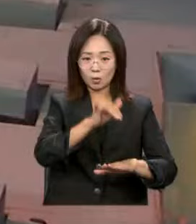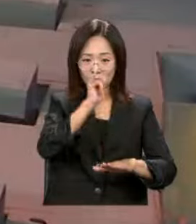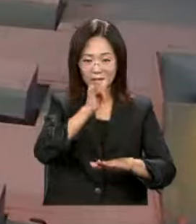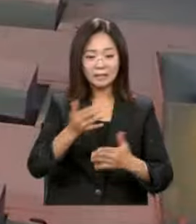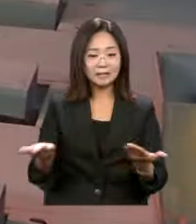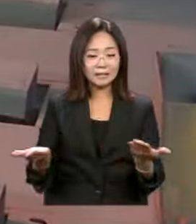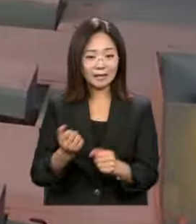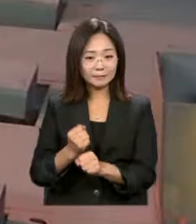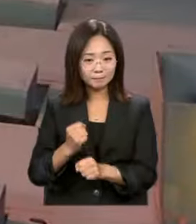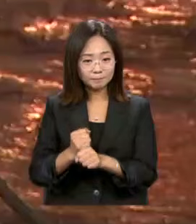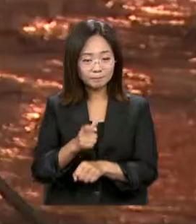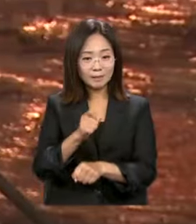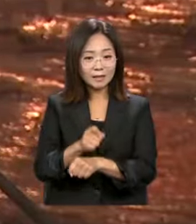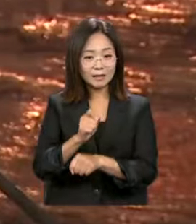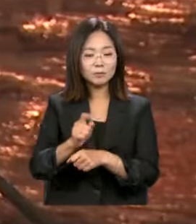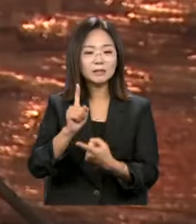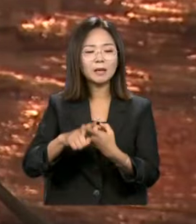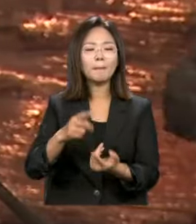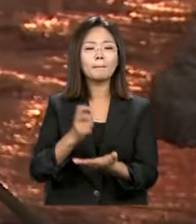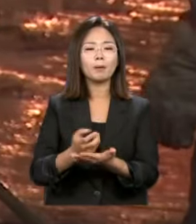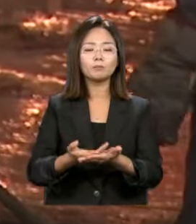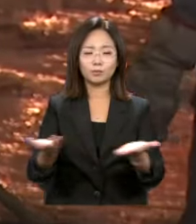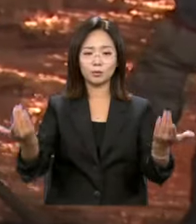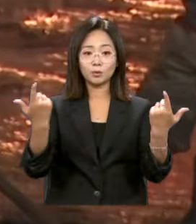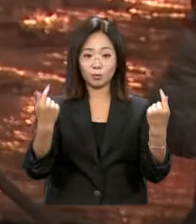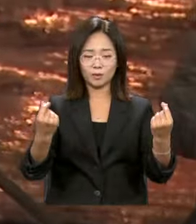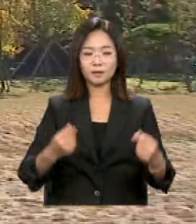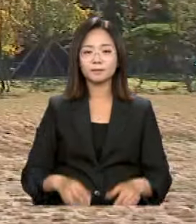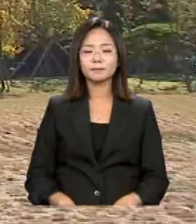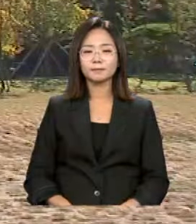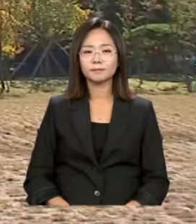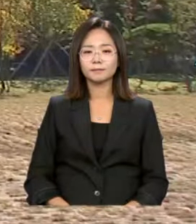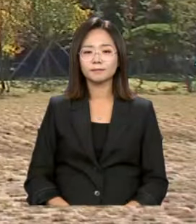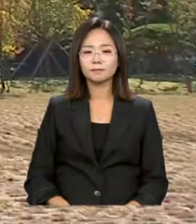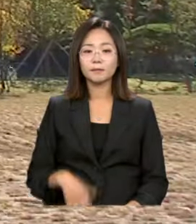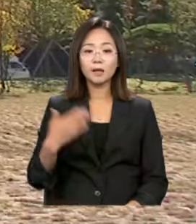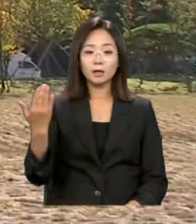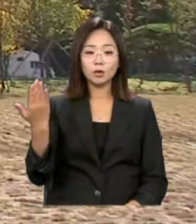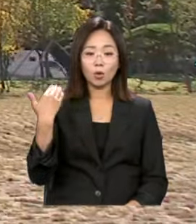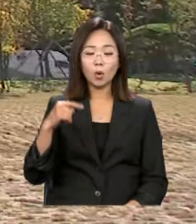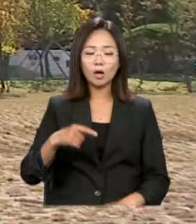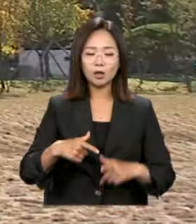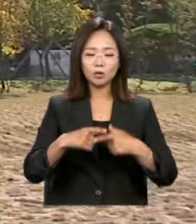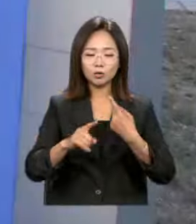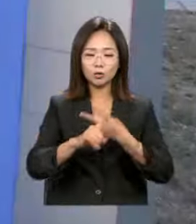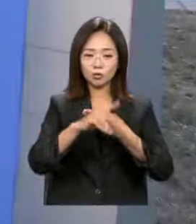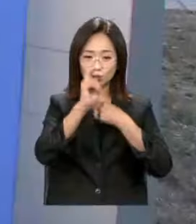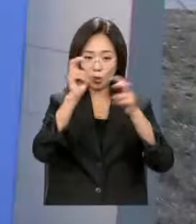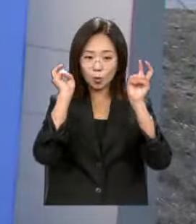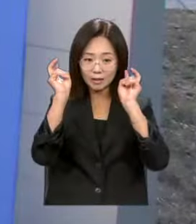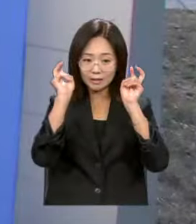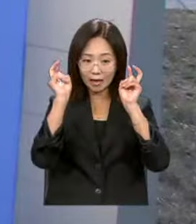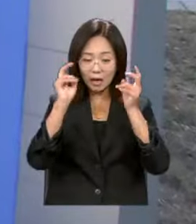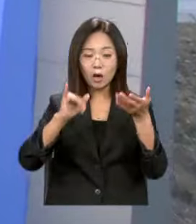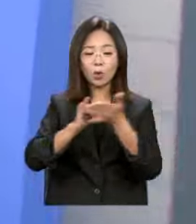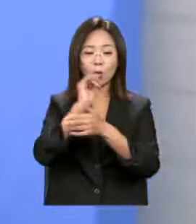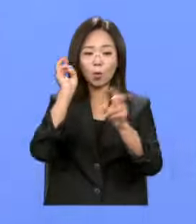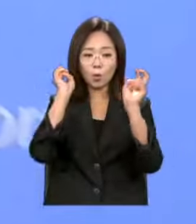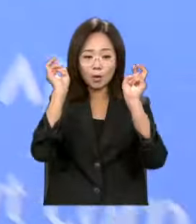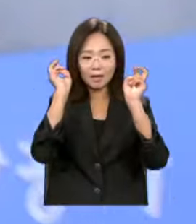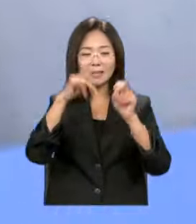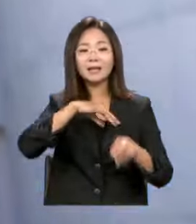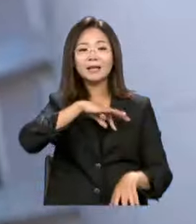생산직과 사무직 모두 제도가 적용됩니다 앞서 일부 중소 중견기업과 공기업들도